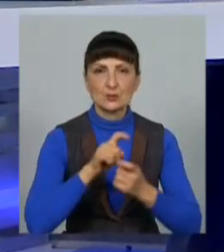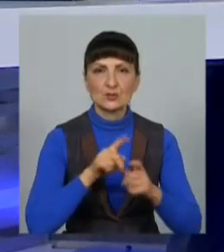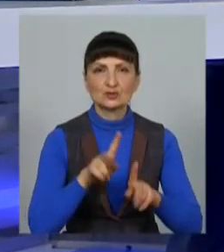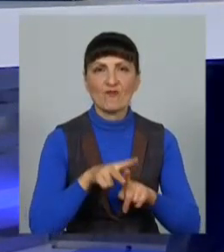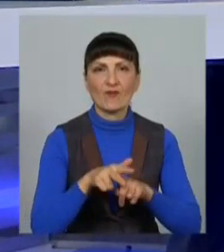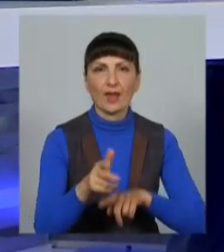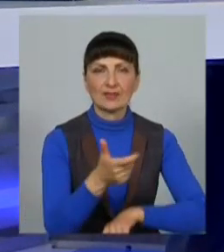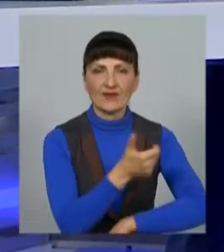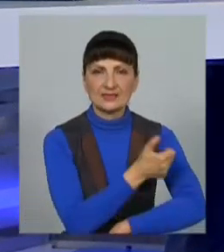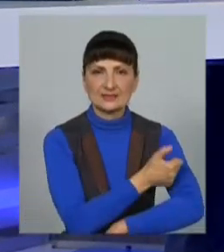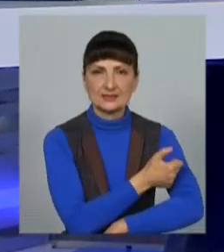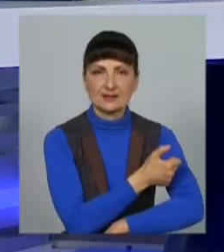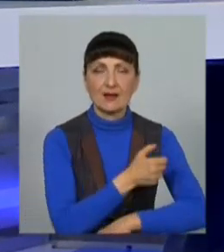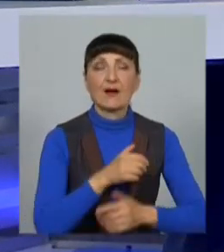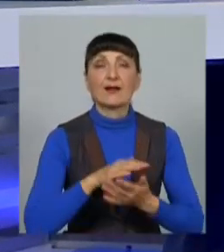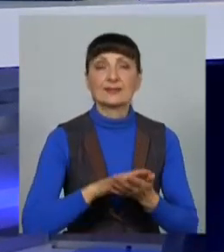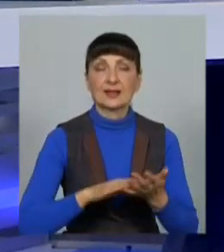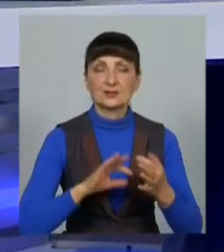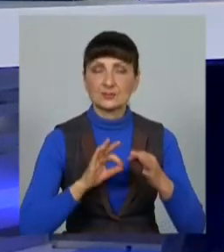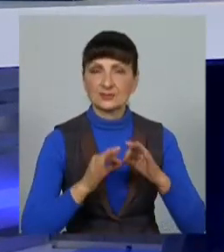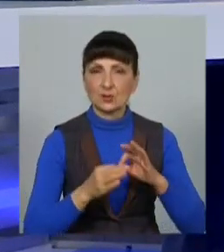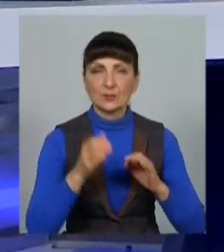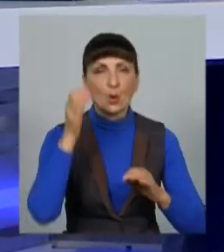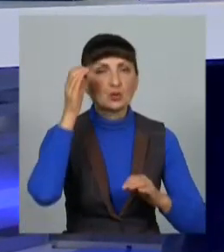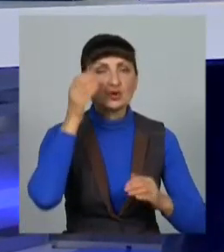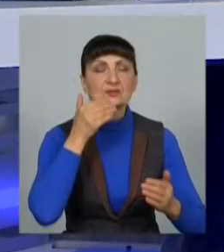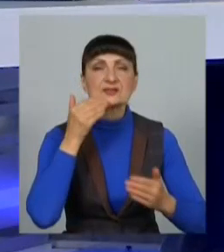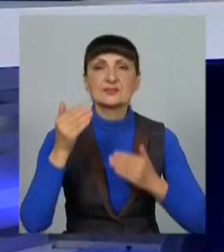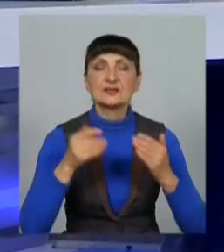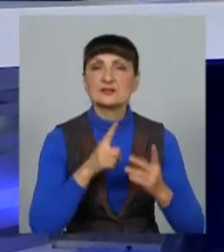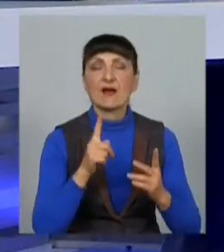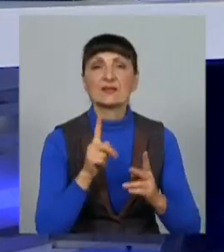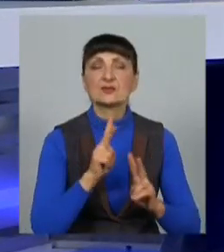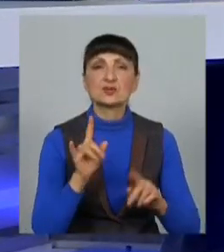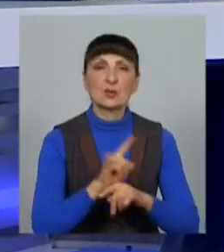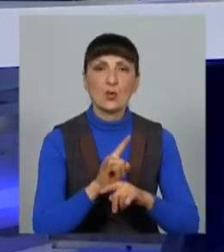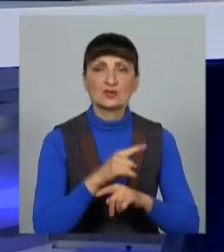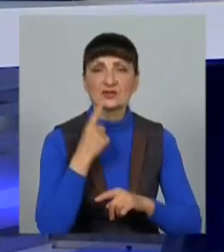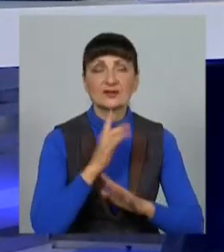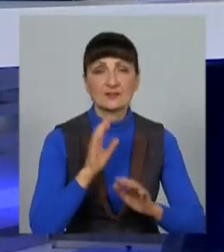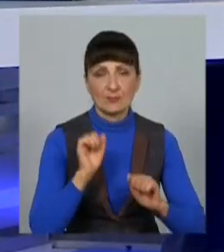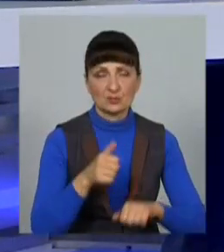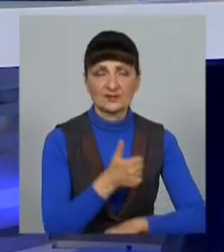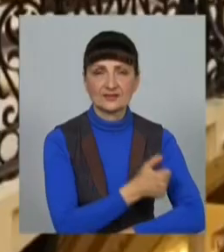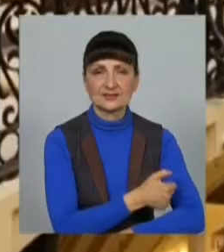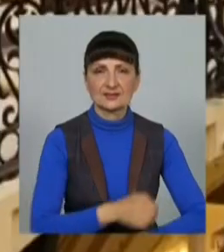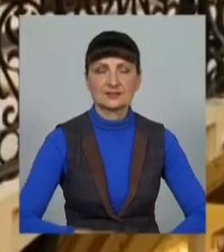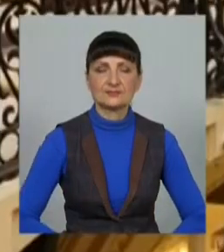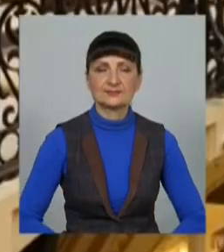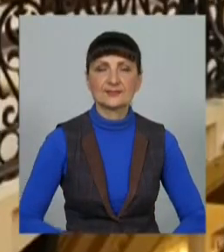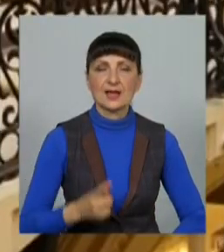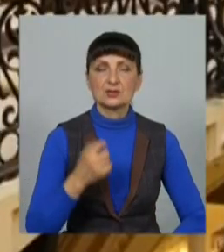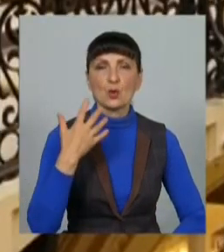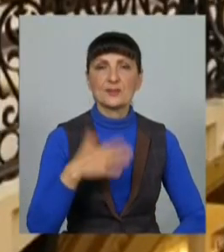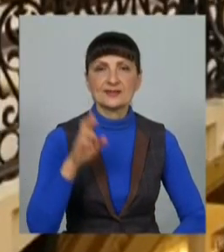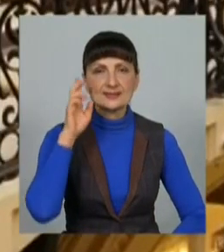вакцины. Айдана Нураш собрала мнение экспертов, которые развеяли самые популярные мифы. В